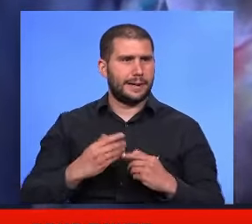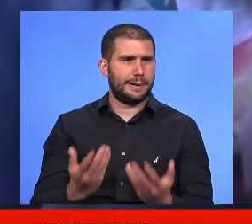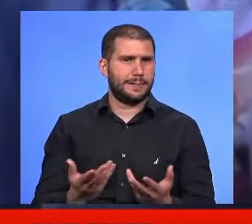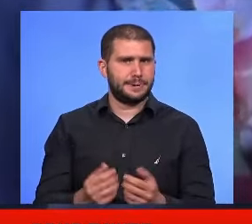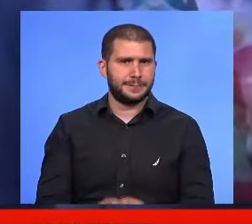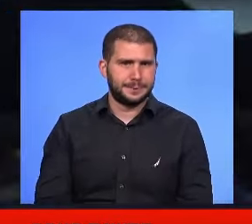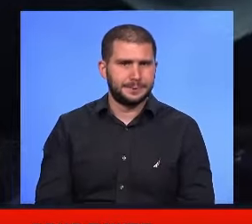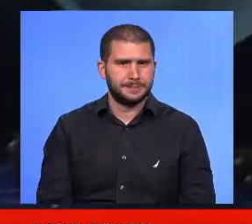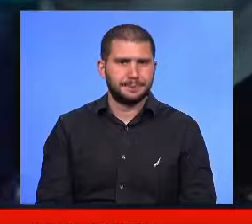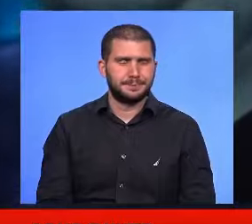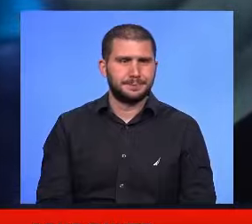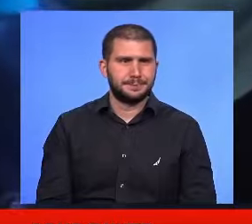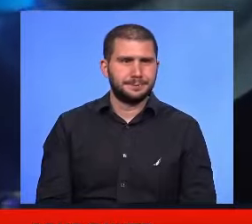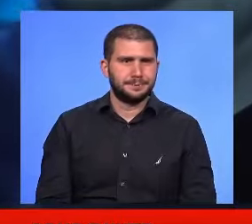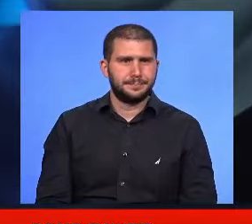להכיל את זה.